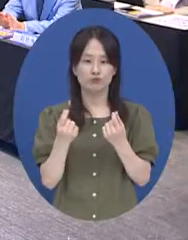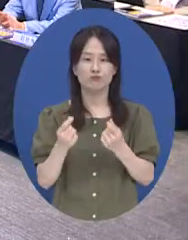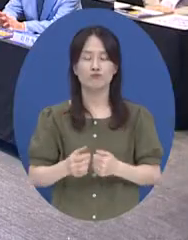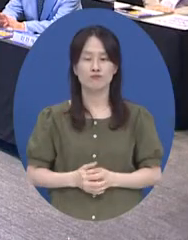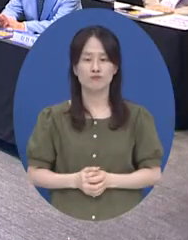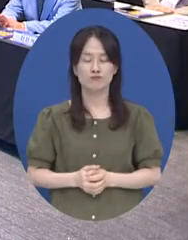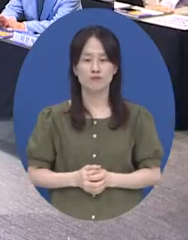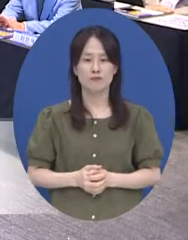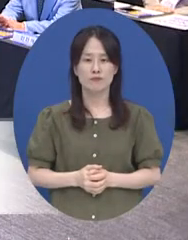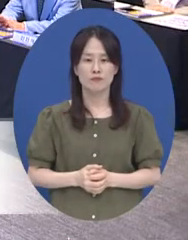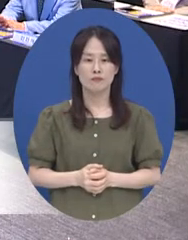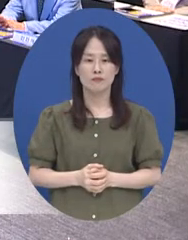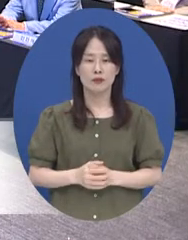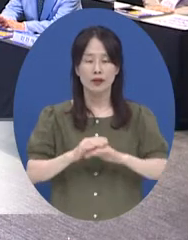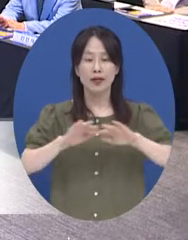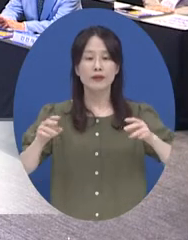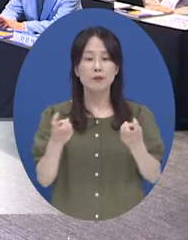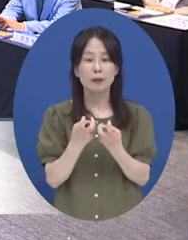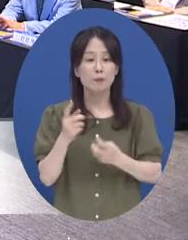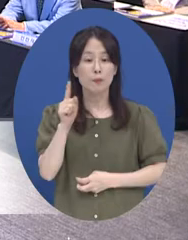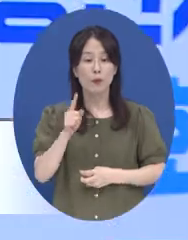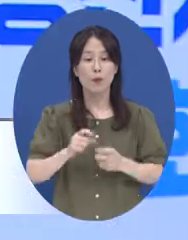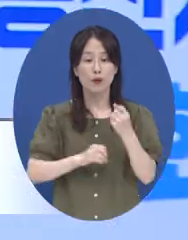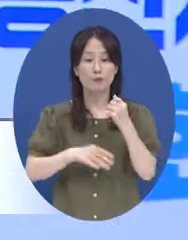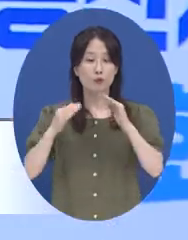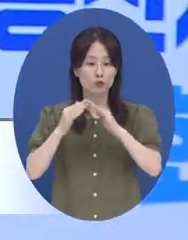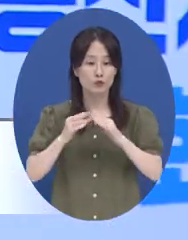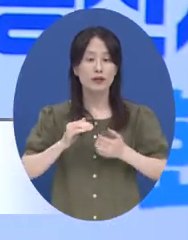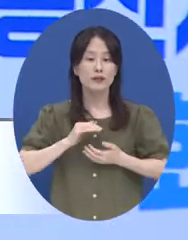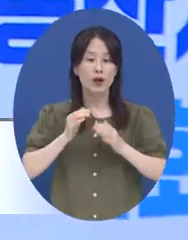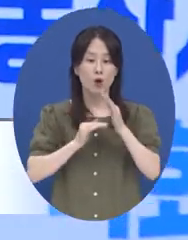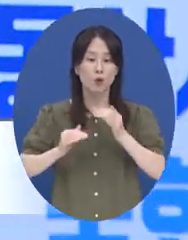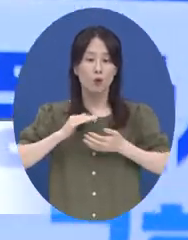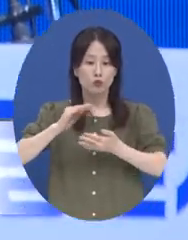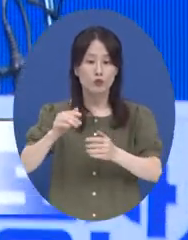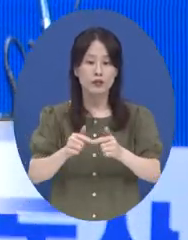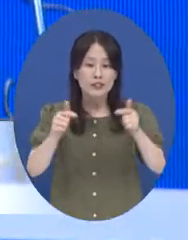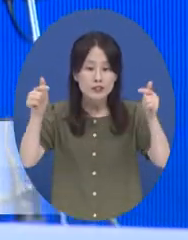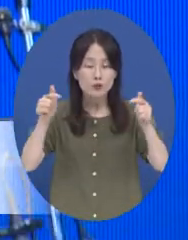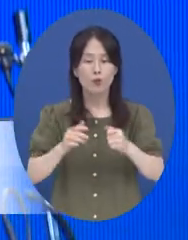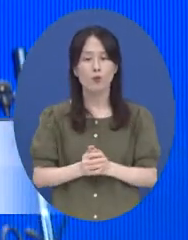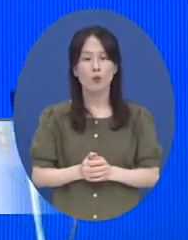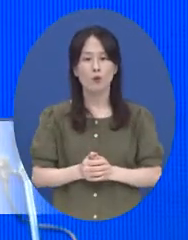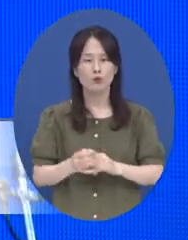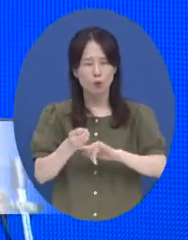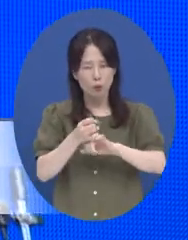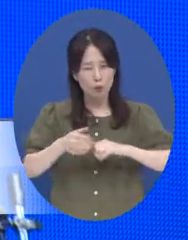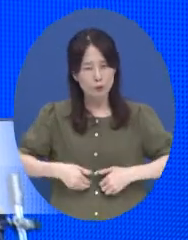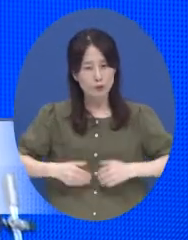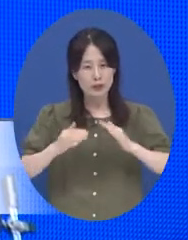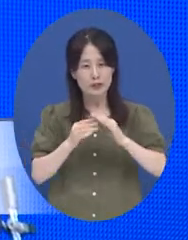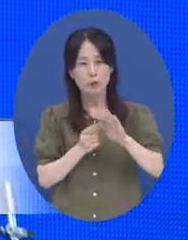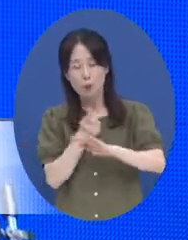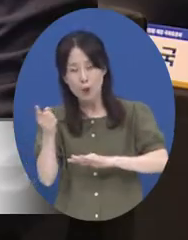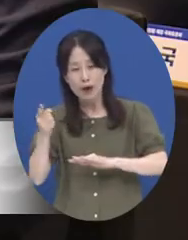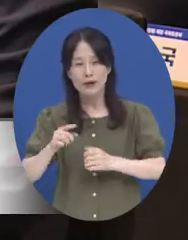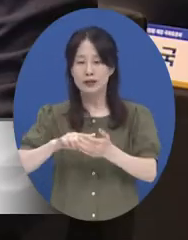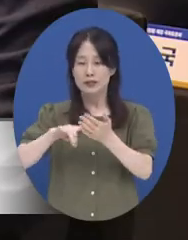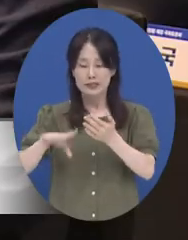생각합니다. 그 해법으로 기본주택 등 공공주택의 공급 확대와 비필수 부동산에 대한 금융